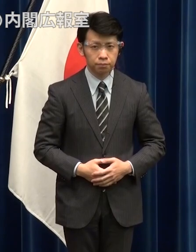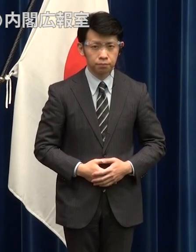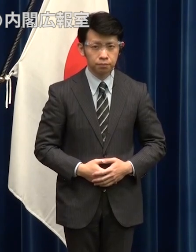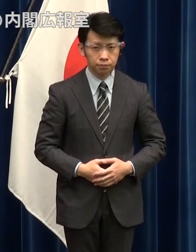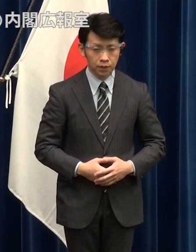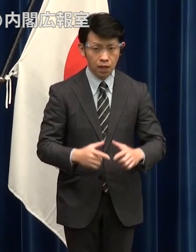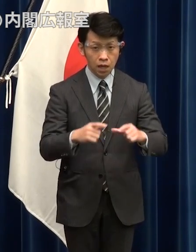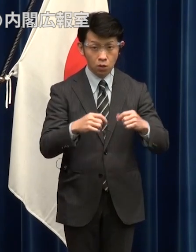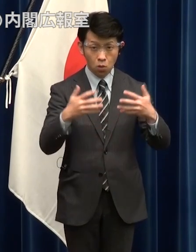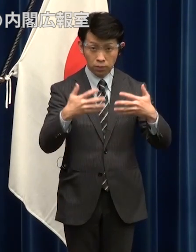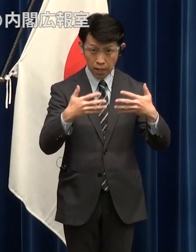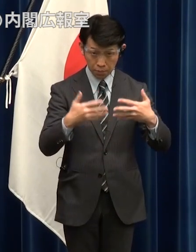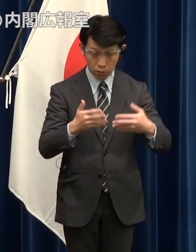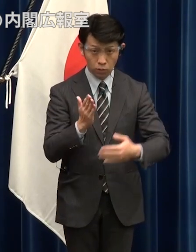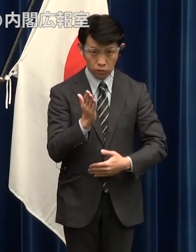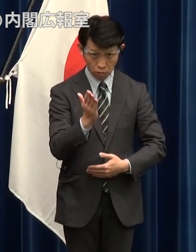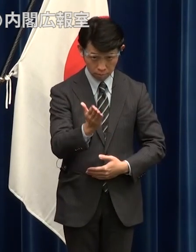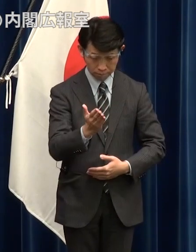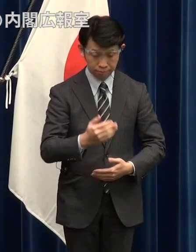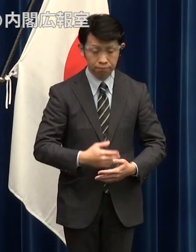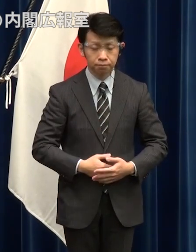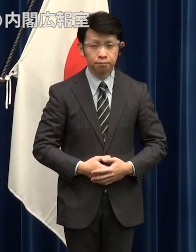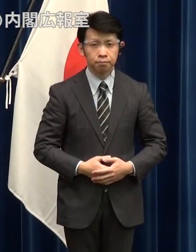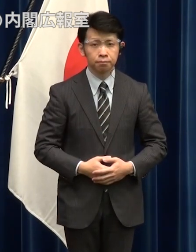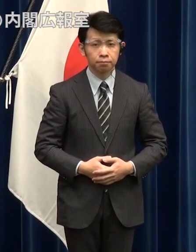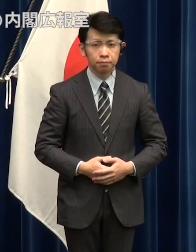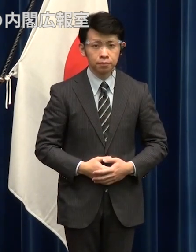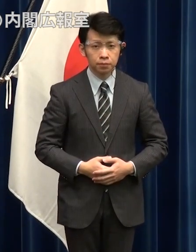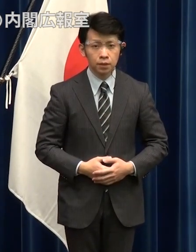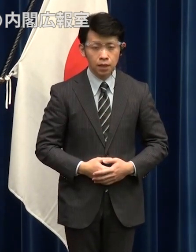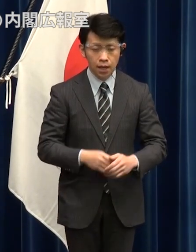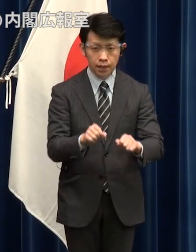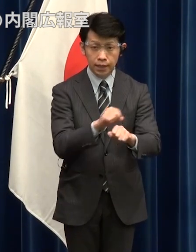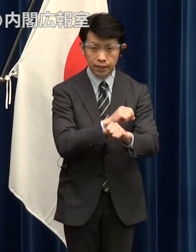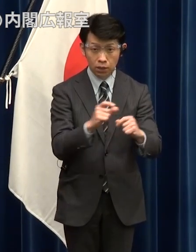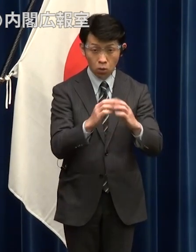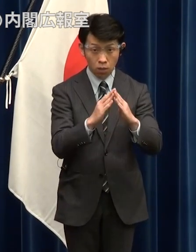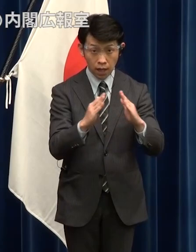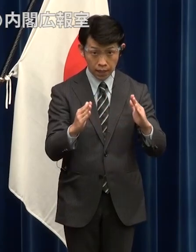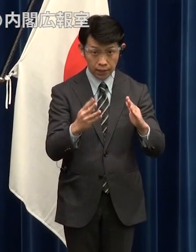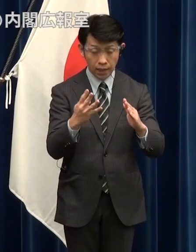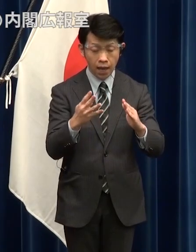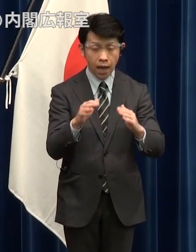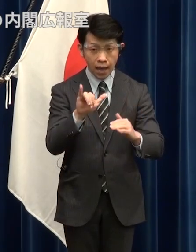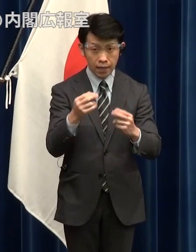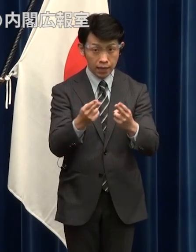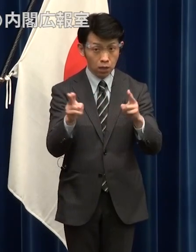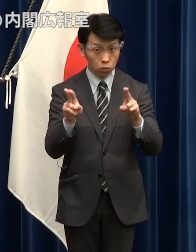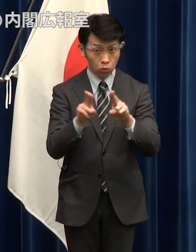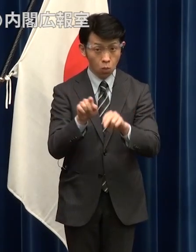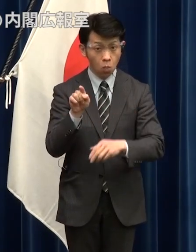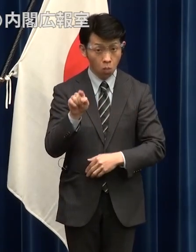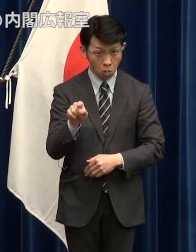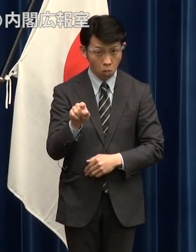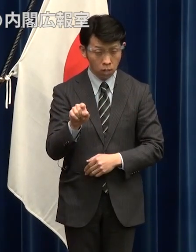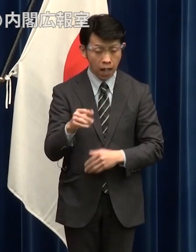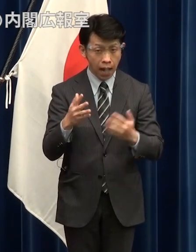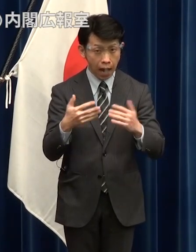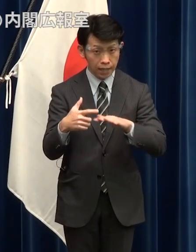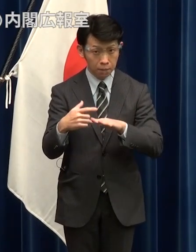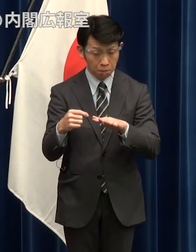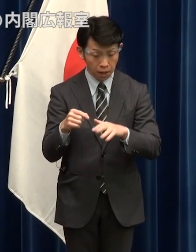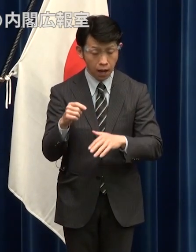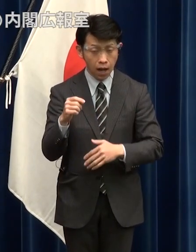総理、日本テレビの平本です。よろしくお願いします。はいはい、臨時国会で野党側は、秋葉大臣の更迭を求めていました